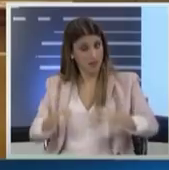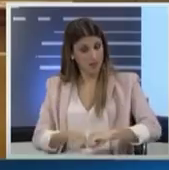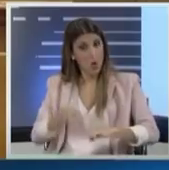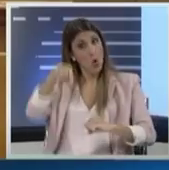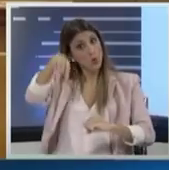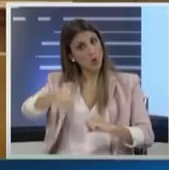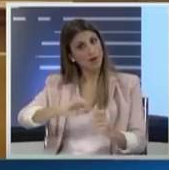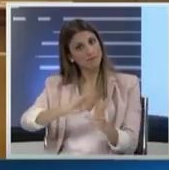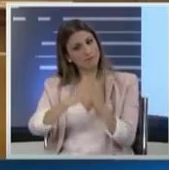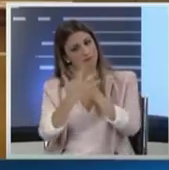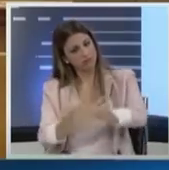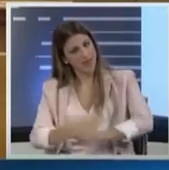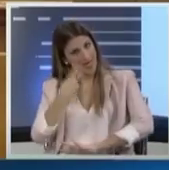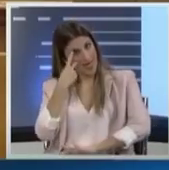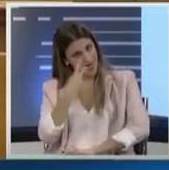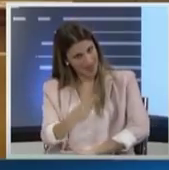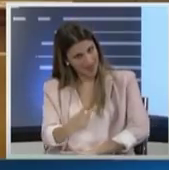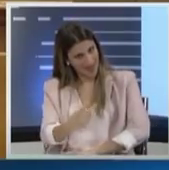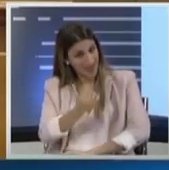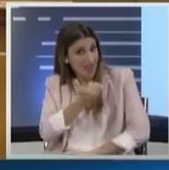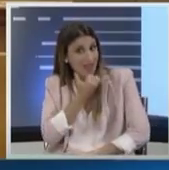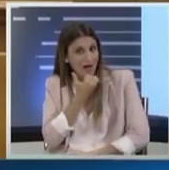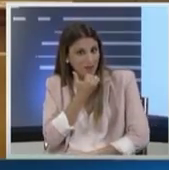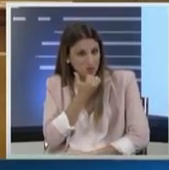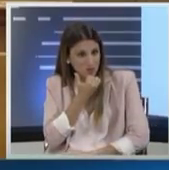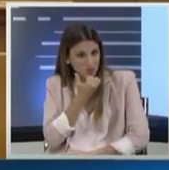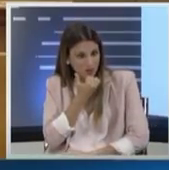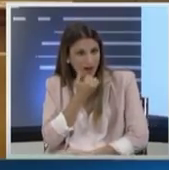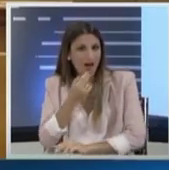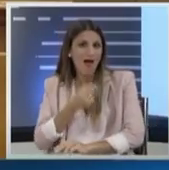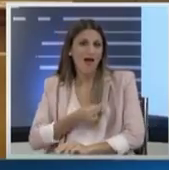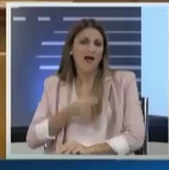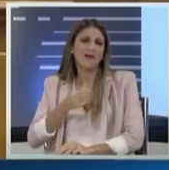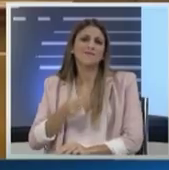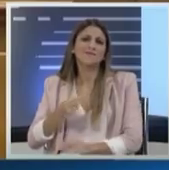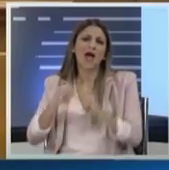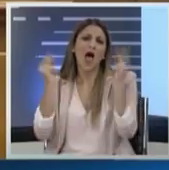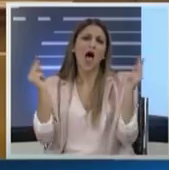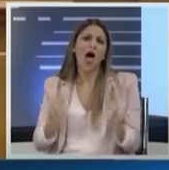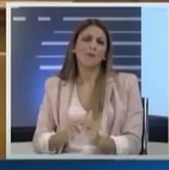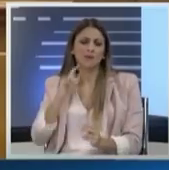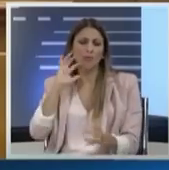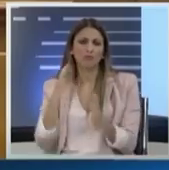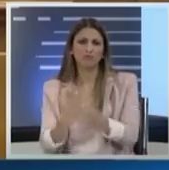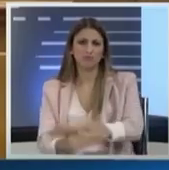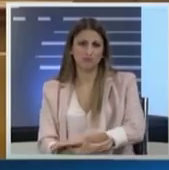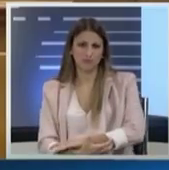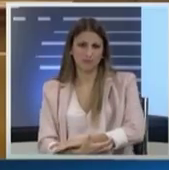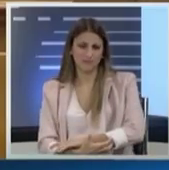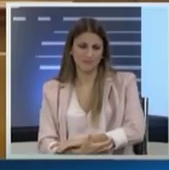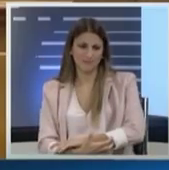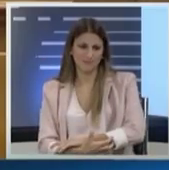Τώρα είδατε την τρύπα, την τεράστια τρύπα στην προπαγάνδα σας και σπεύσατε να τρυπώσετε μέσα στην